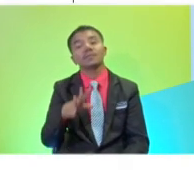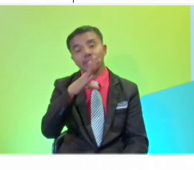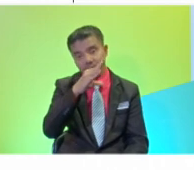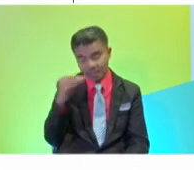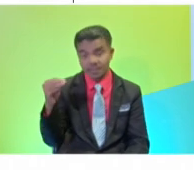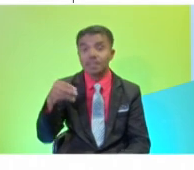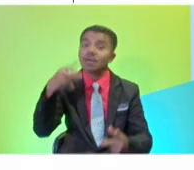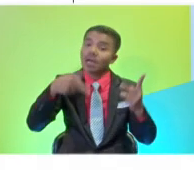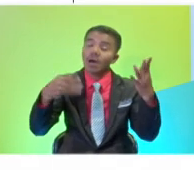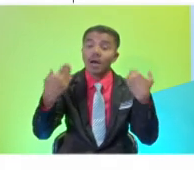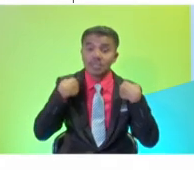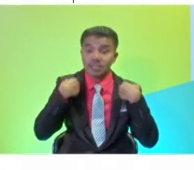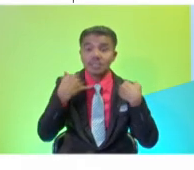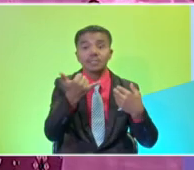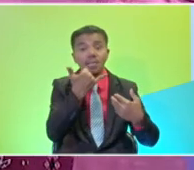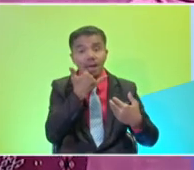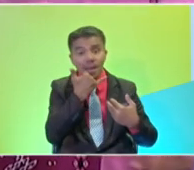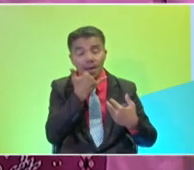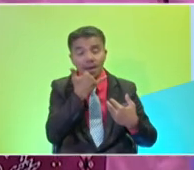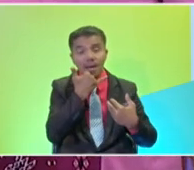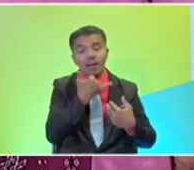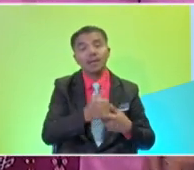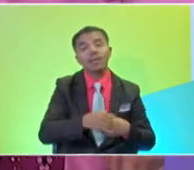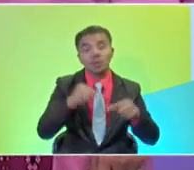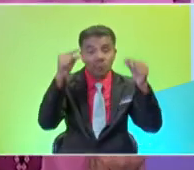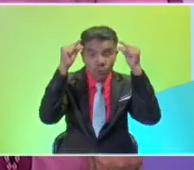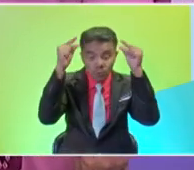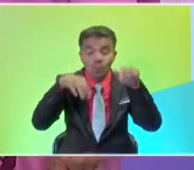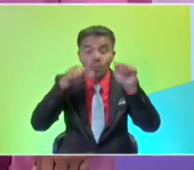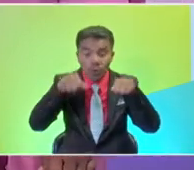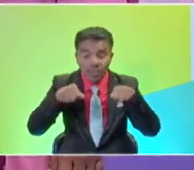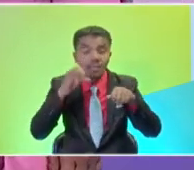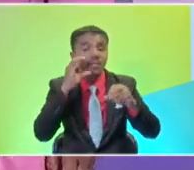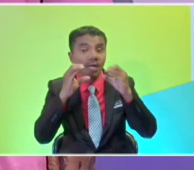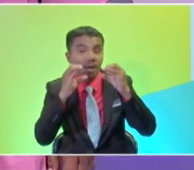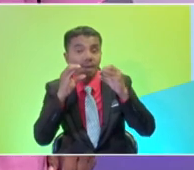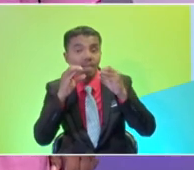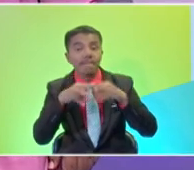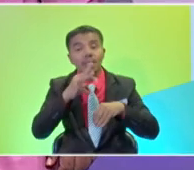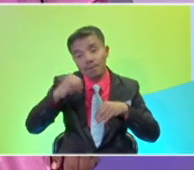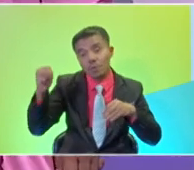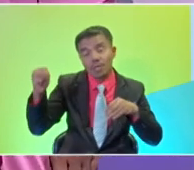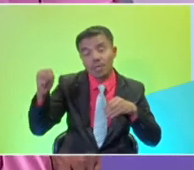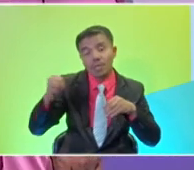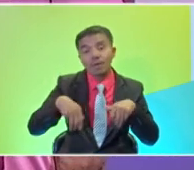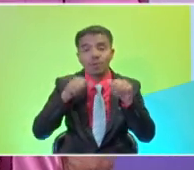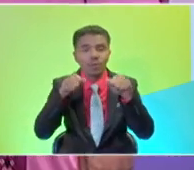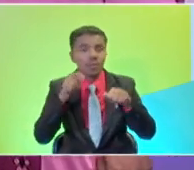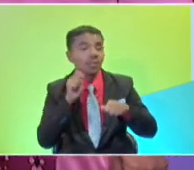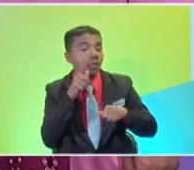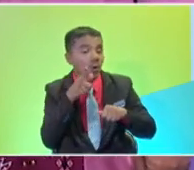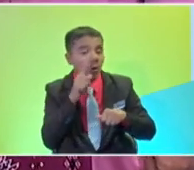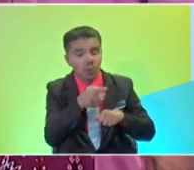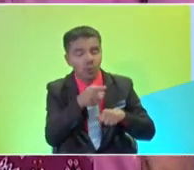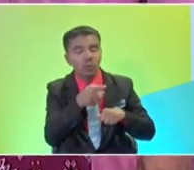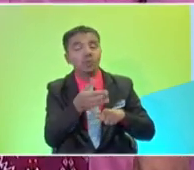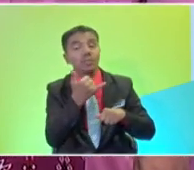Aiman lembaran kerja bergambar seperti dapat dalam gambar tersebut ya oke Aiman di antara yang bohujuk oleh guru-guru